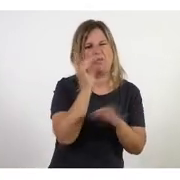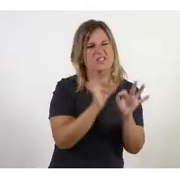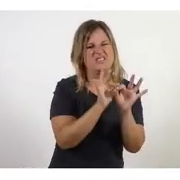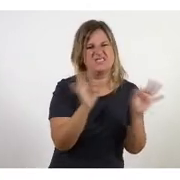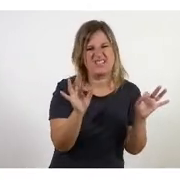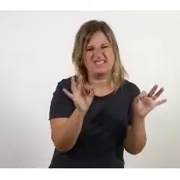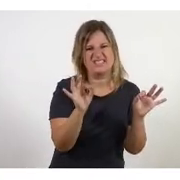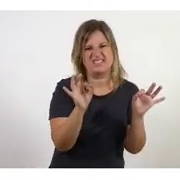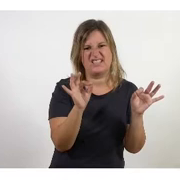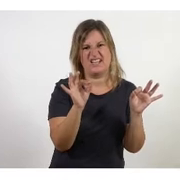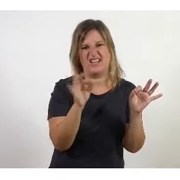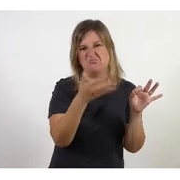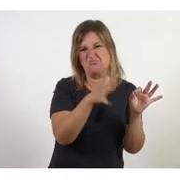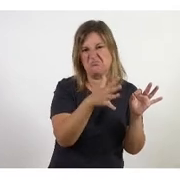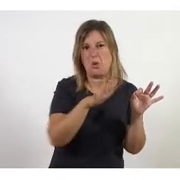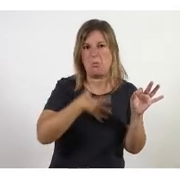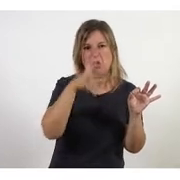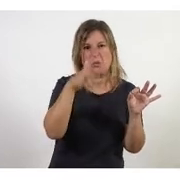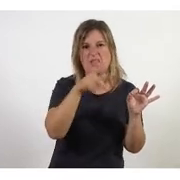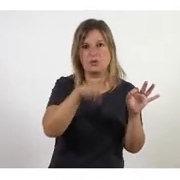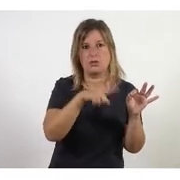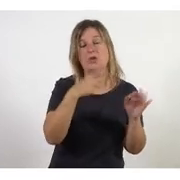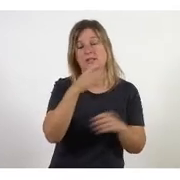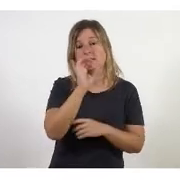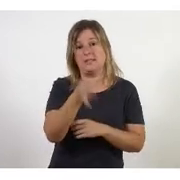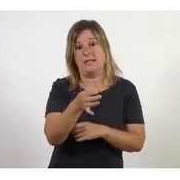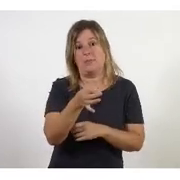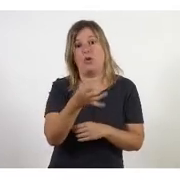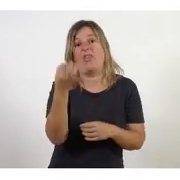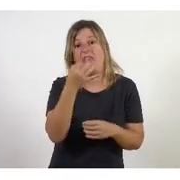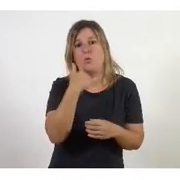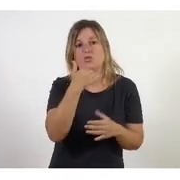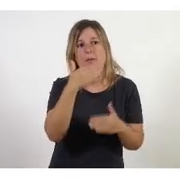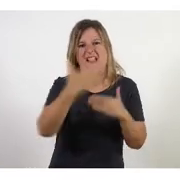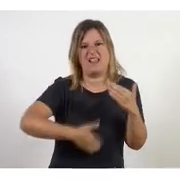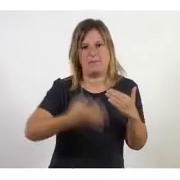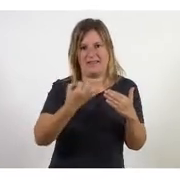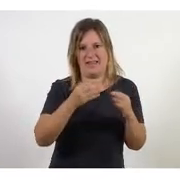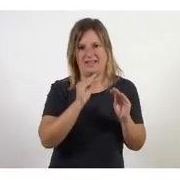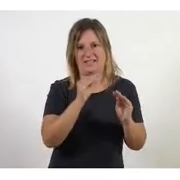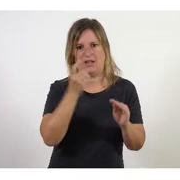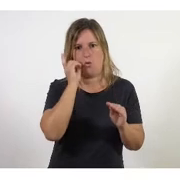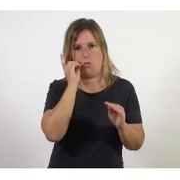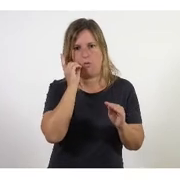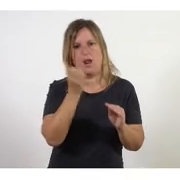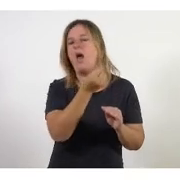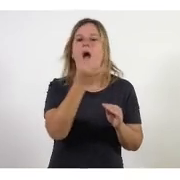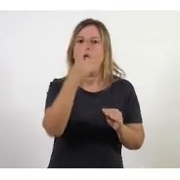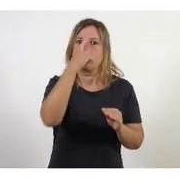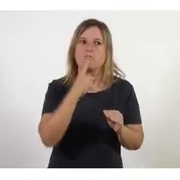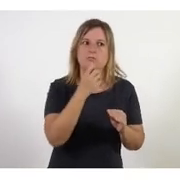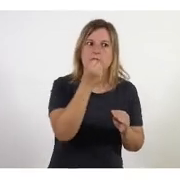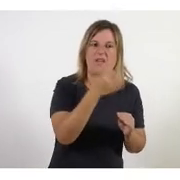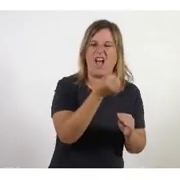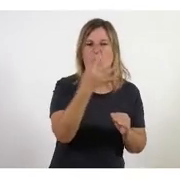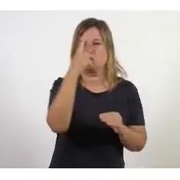vídeos. El tema és aprendre quines són les limitacions de la teva màquina. Si la teva màquina pot fer coses bé i hi ha altres coses